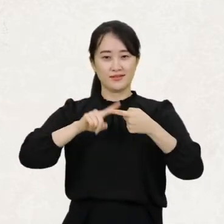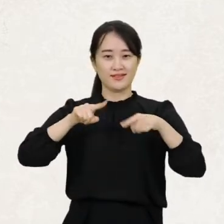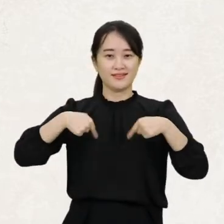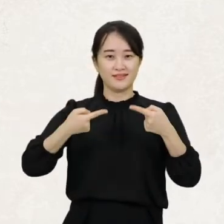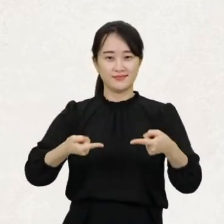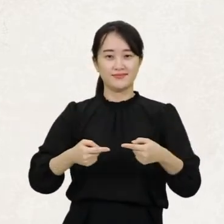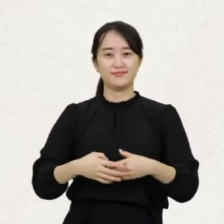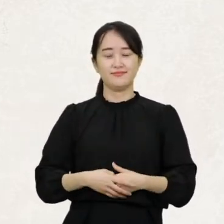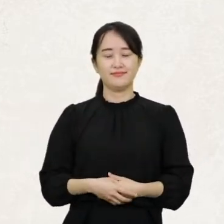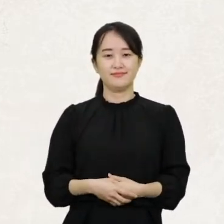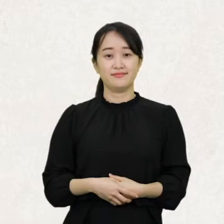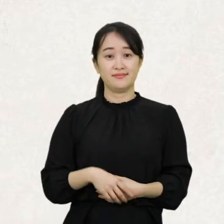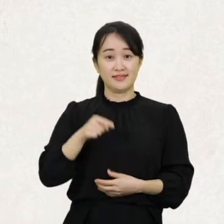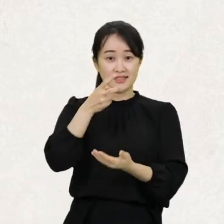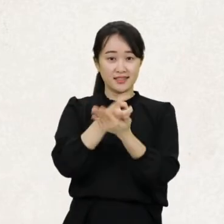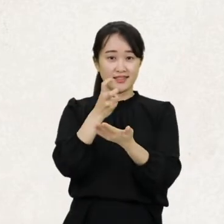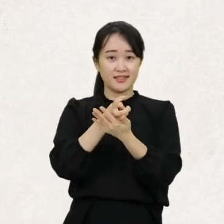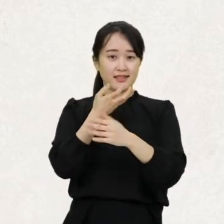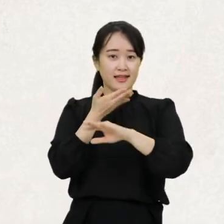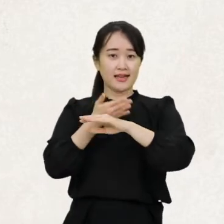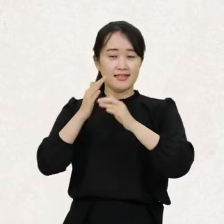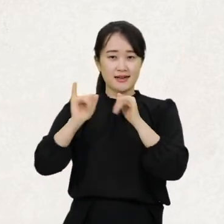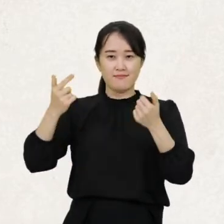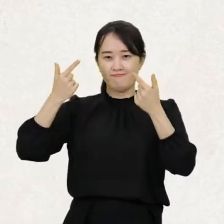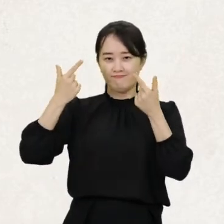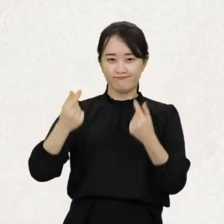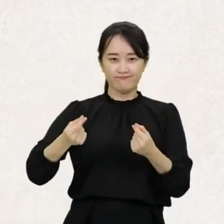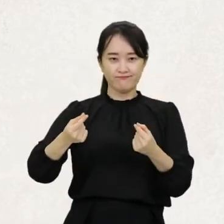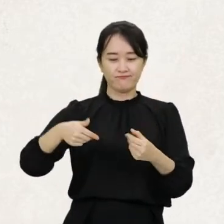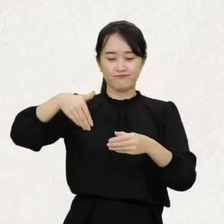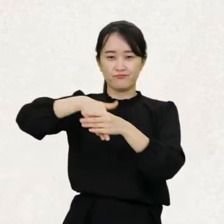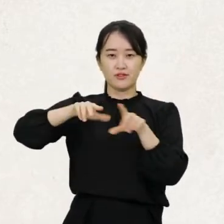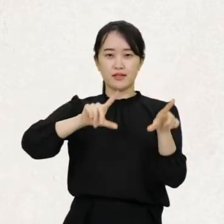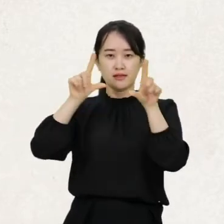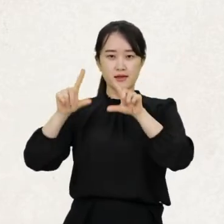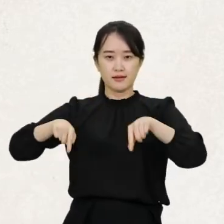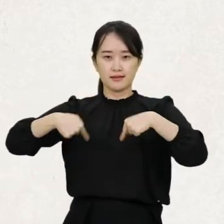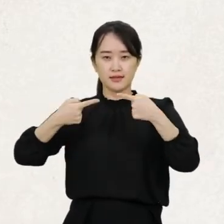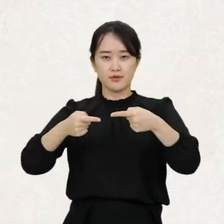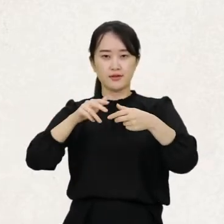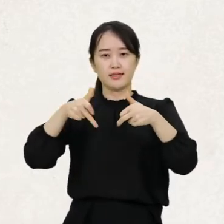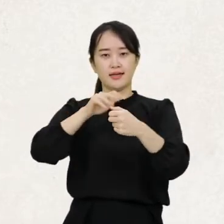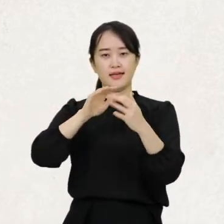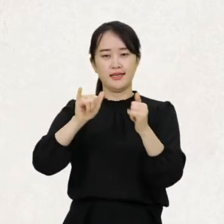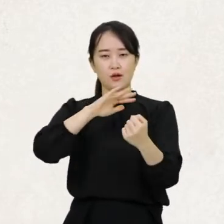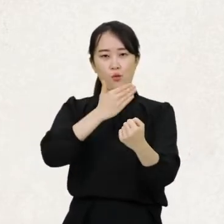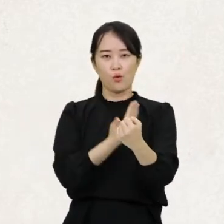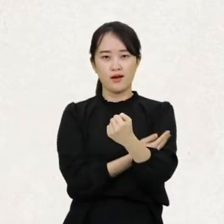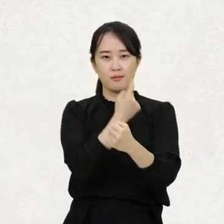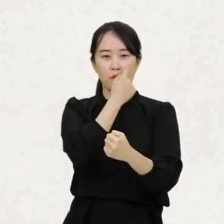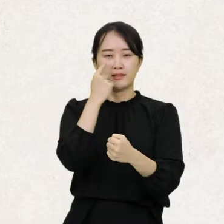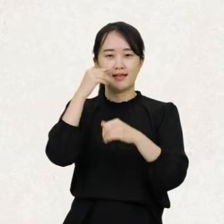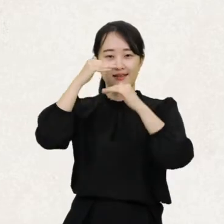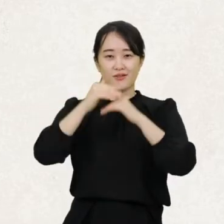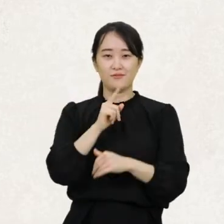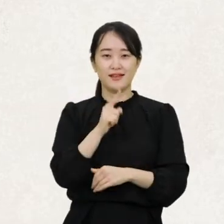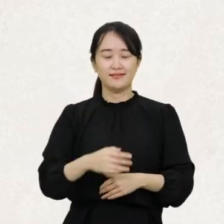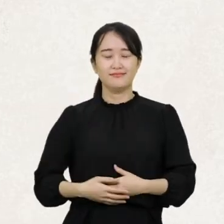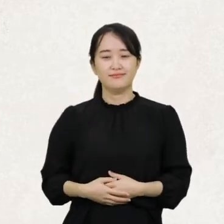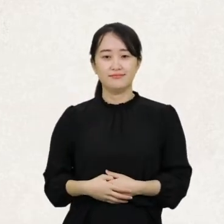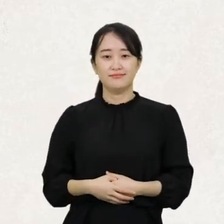참여입니다. 이 조항은 다른 사람들과 동등하게 문화생활에 참여할 장애인의 권리를 보장하는